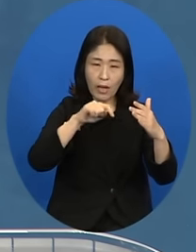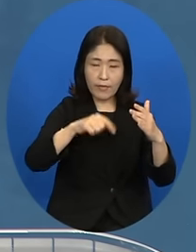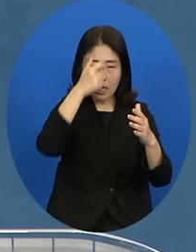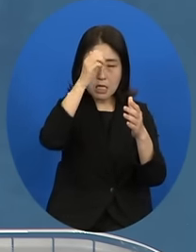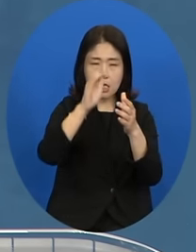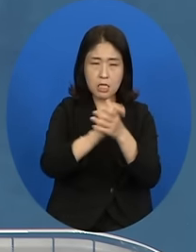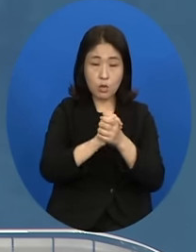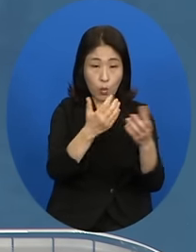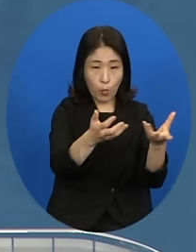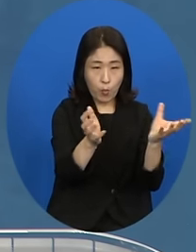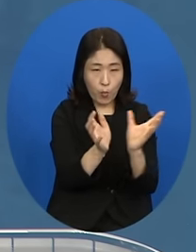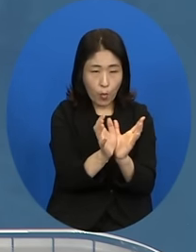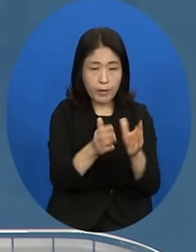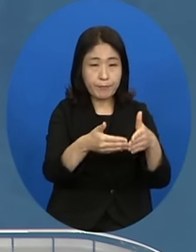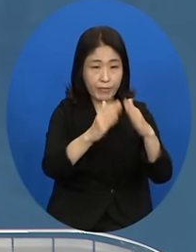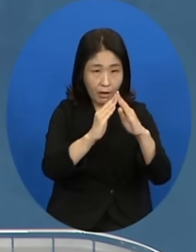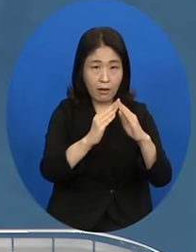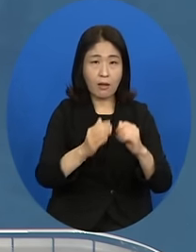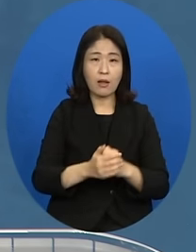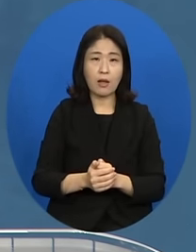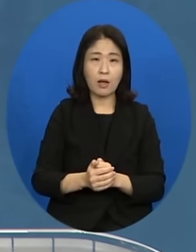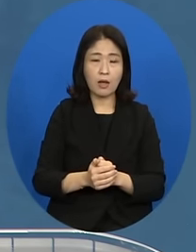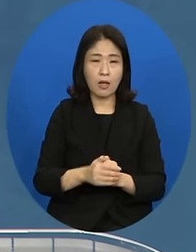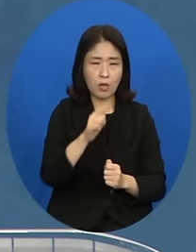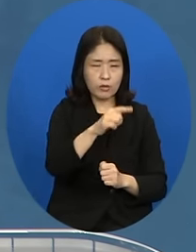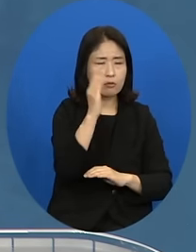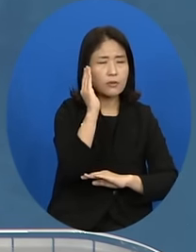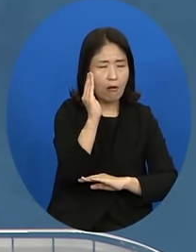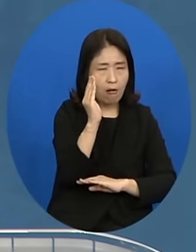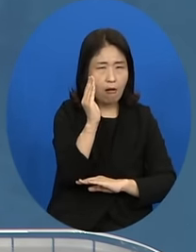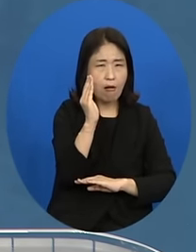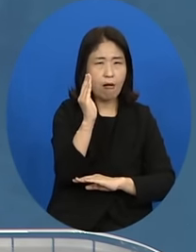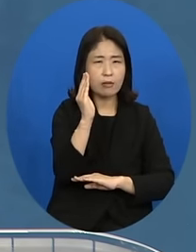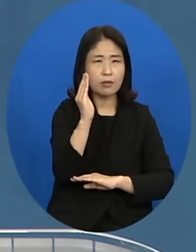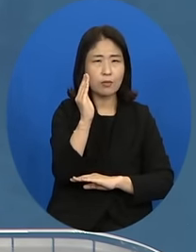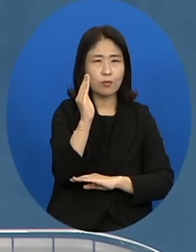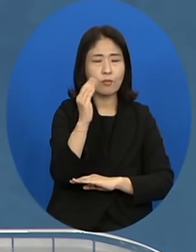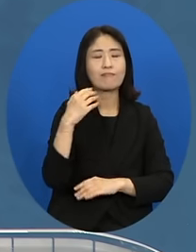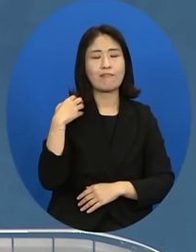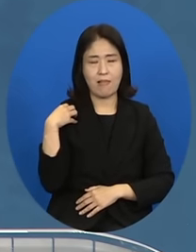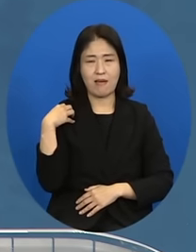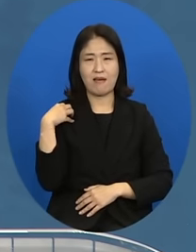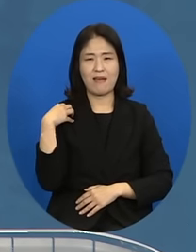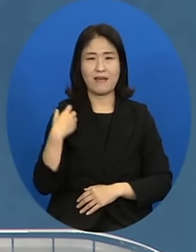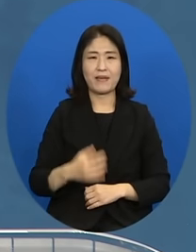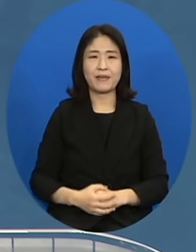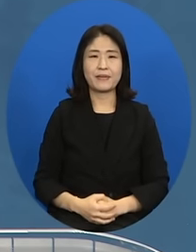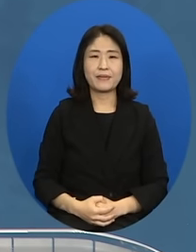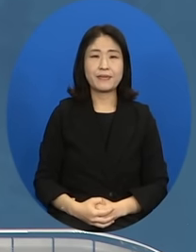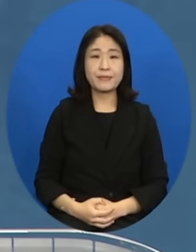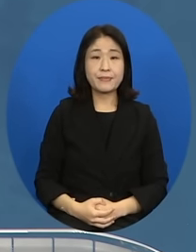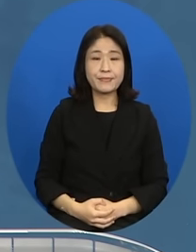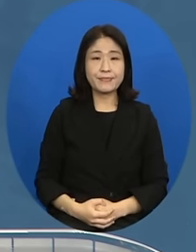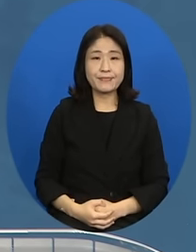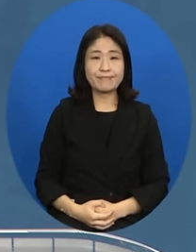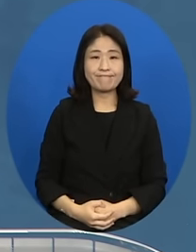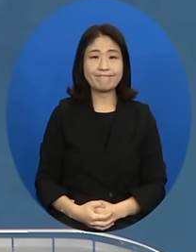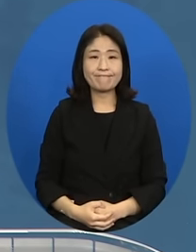만들어지고 그 기도 모임에 가서 말씀을 전하는 일도 감당을 하게 되더라고요. 그런데